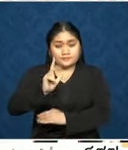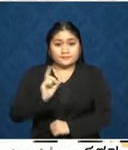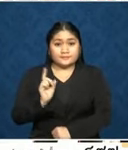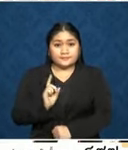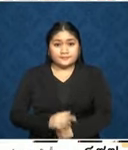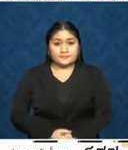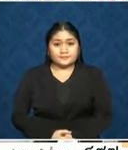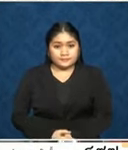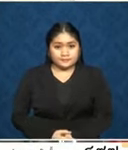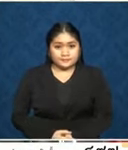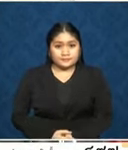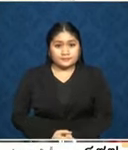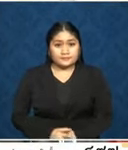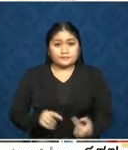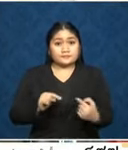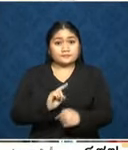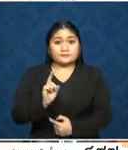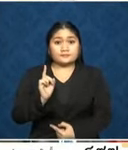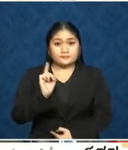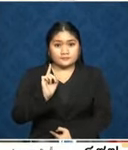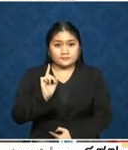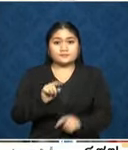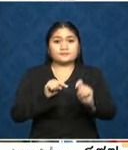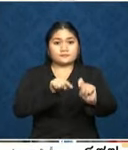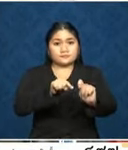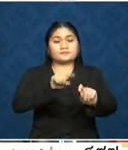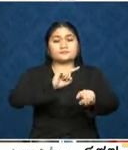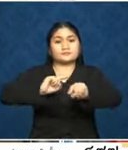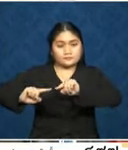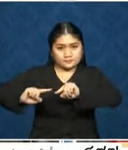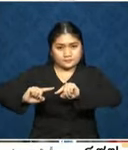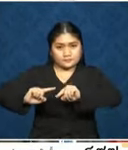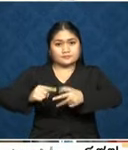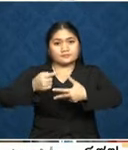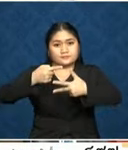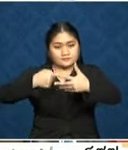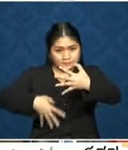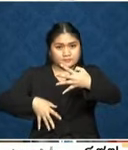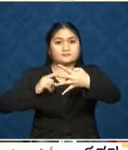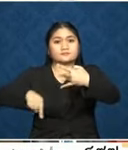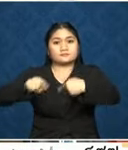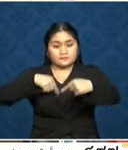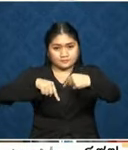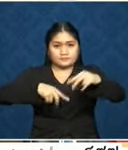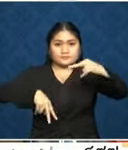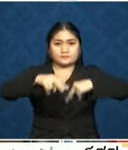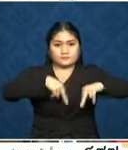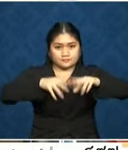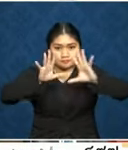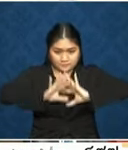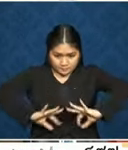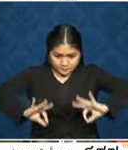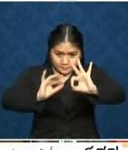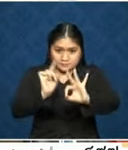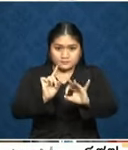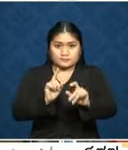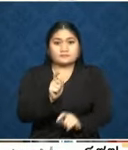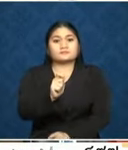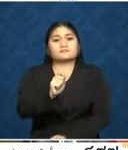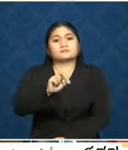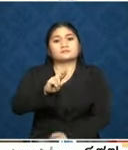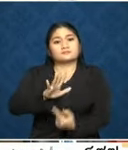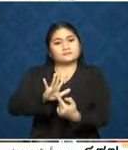ตาพญาโคกสูงช่องกลุ่มแซออในวัฒนานครและสำคัญที่สุดอรัญประเทศ